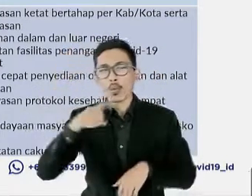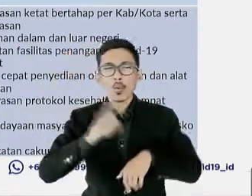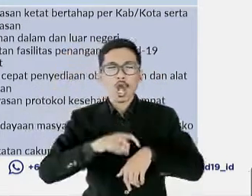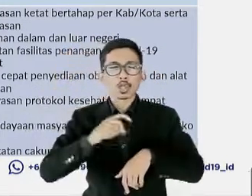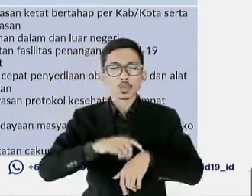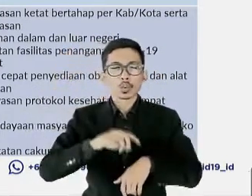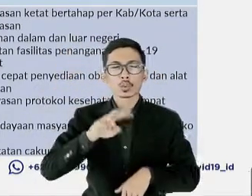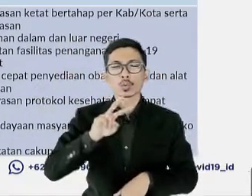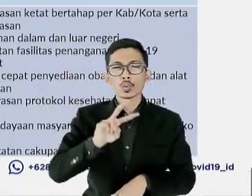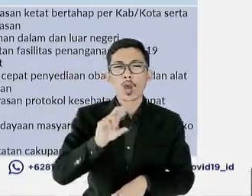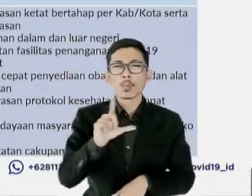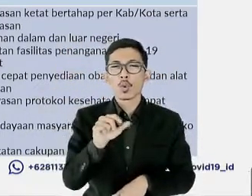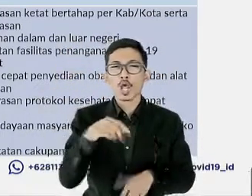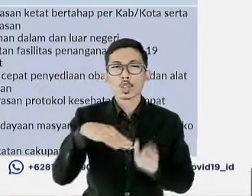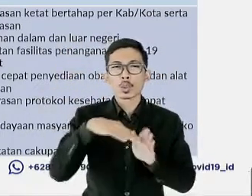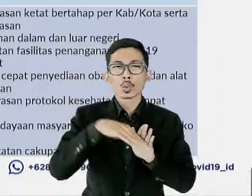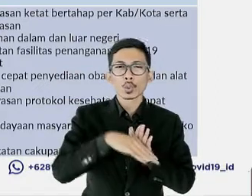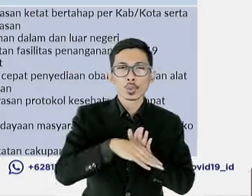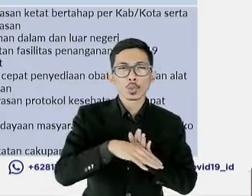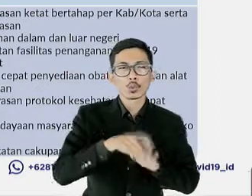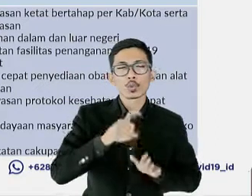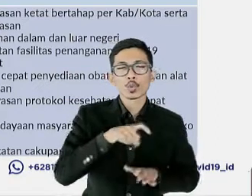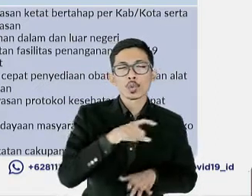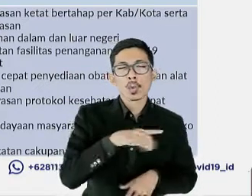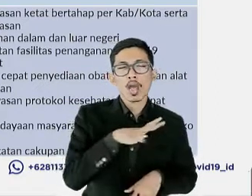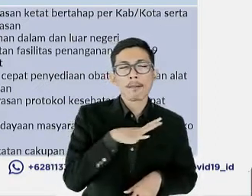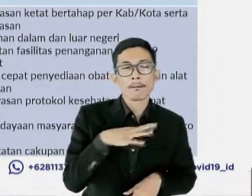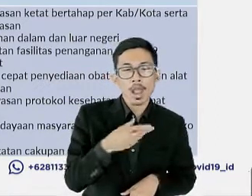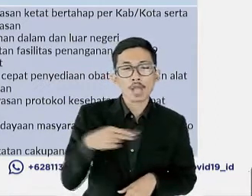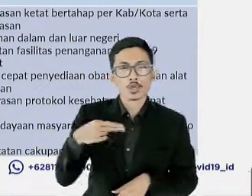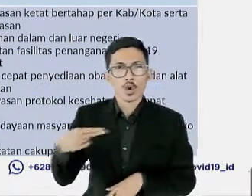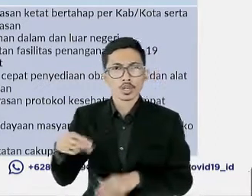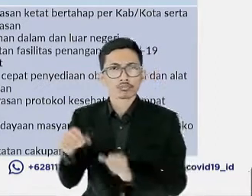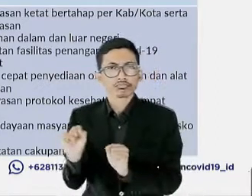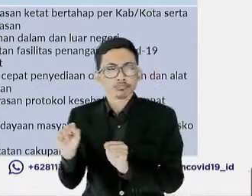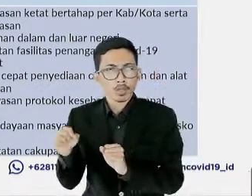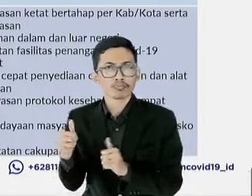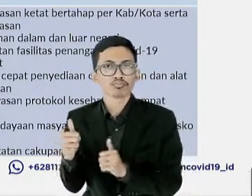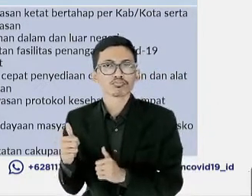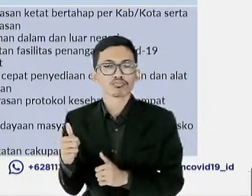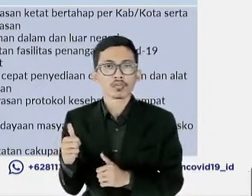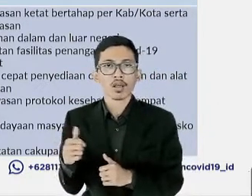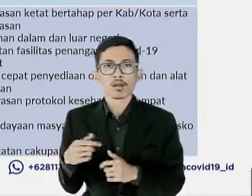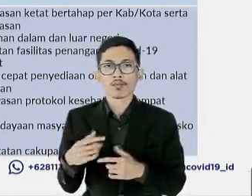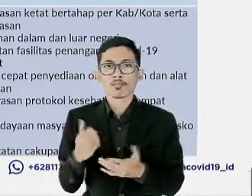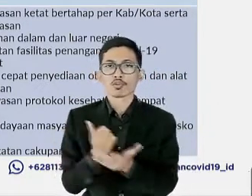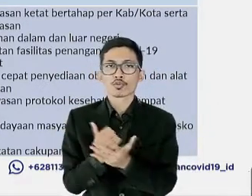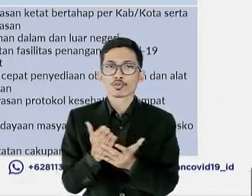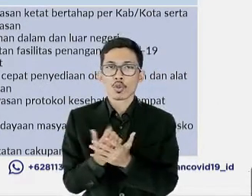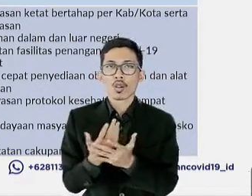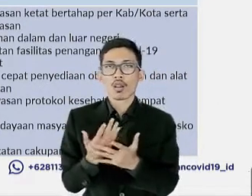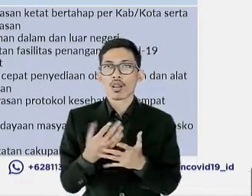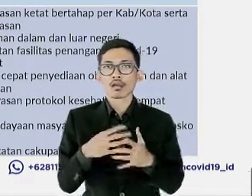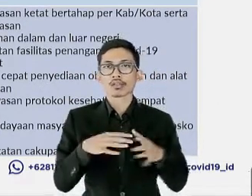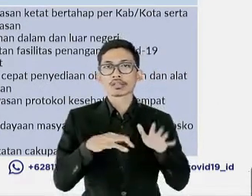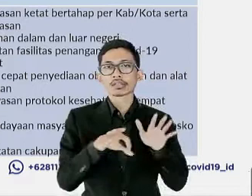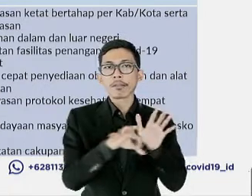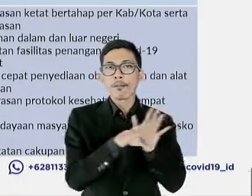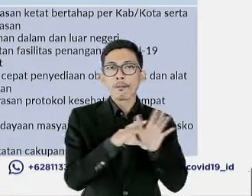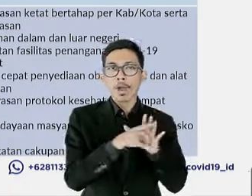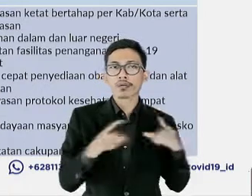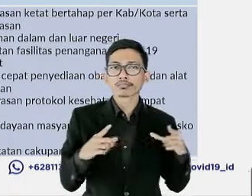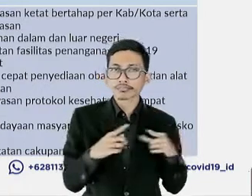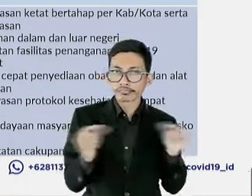dapat Hai besarnya penurunan kasus di Indonesia juga dapat bersaing dengan Jepang yang sama-sama